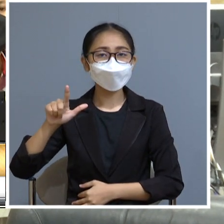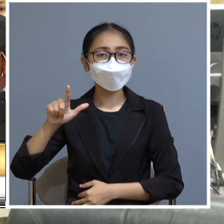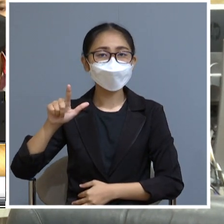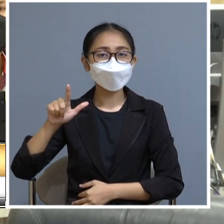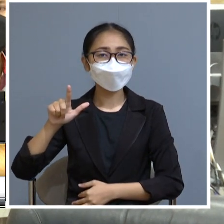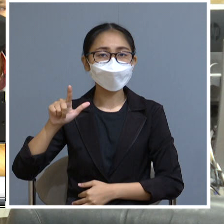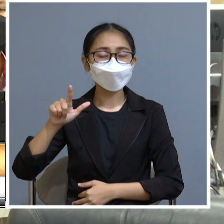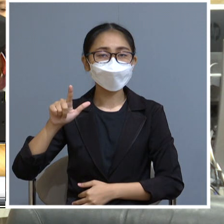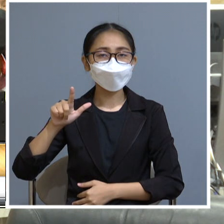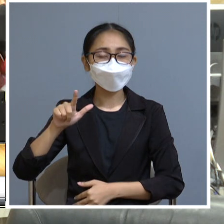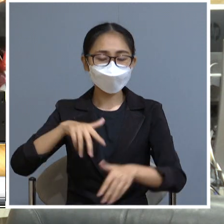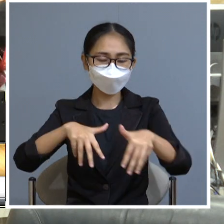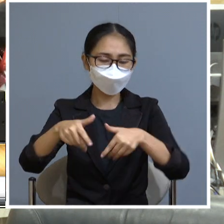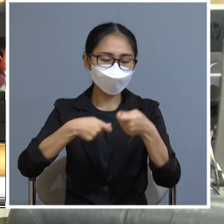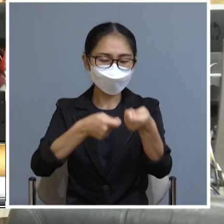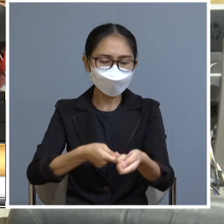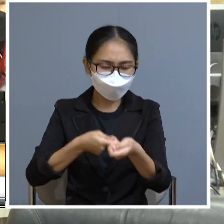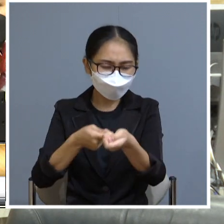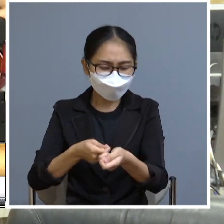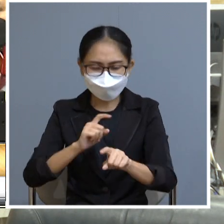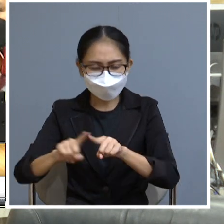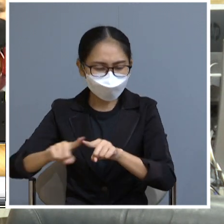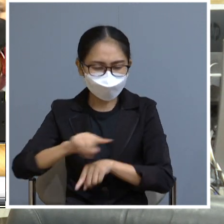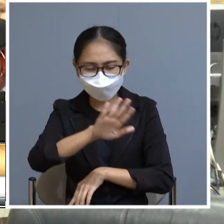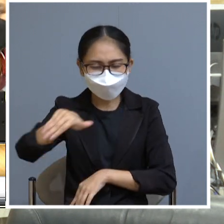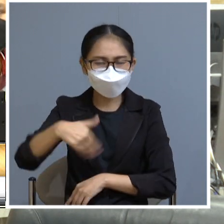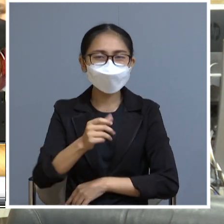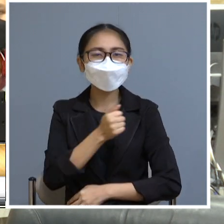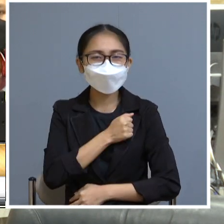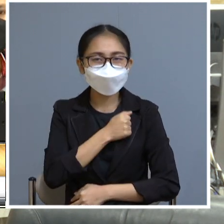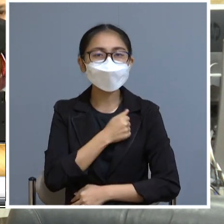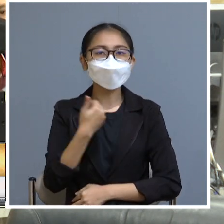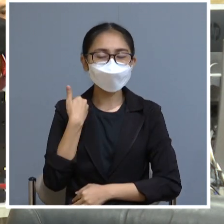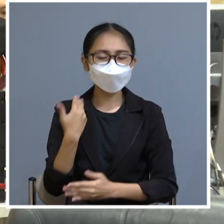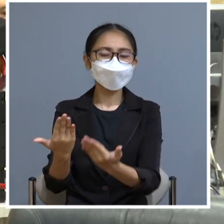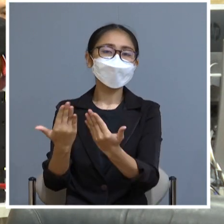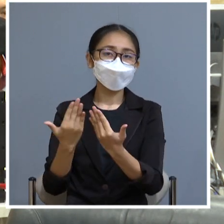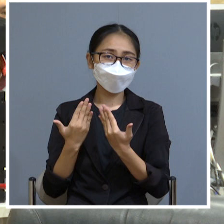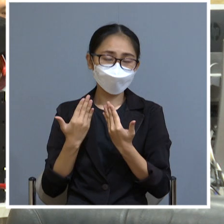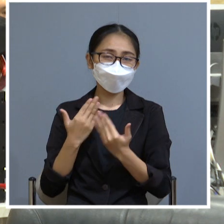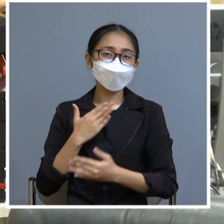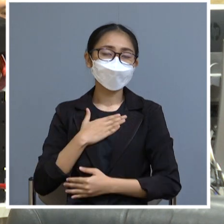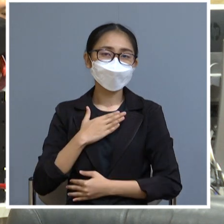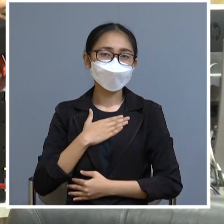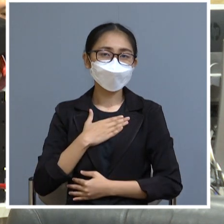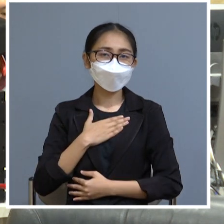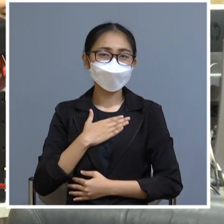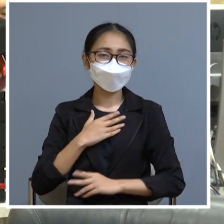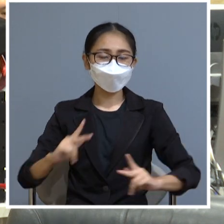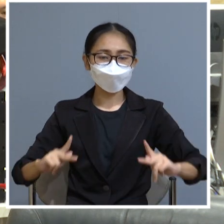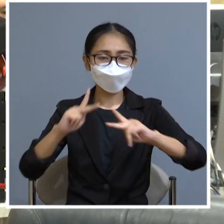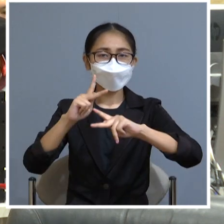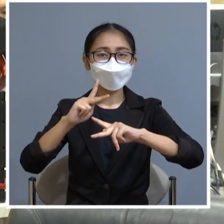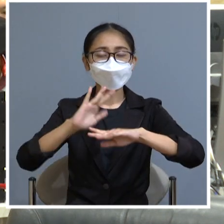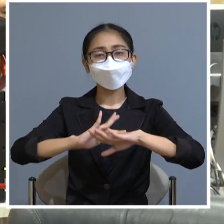ทางพน้เกษตกรก็โทนกมาหลายปีแล้รรทานครับเขาฝากผมมาว่า ทางกะทรงทรพยาก